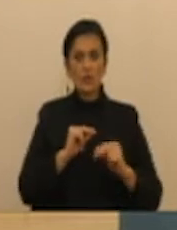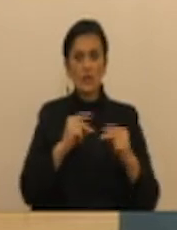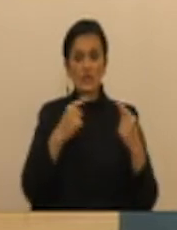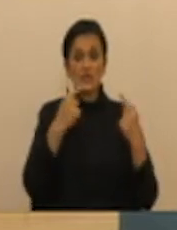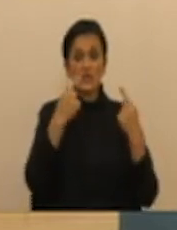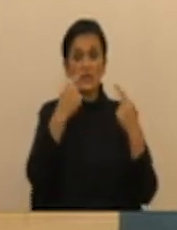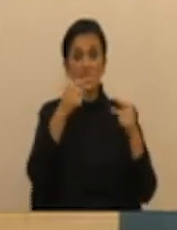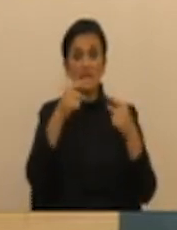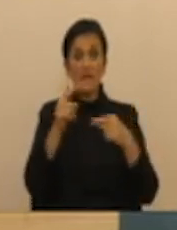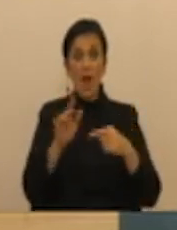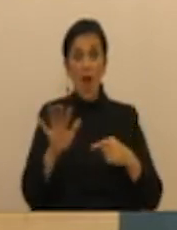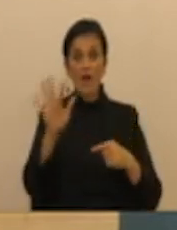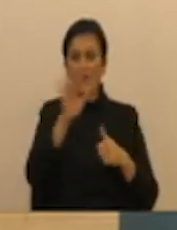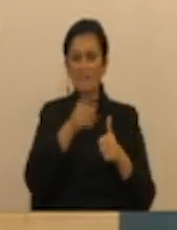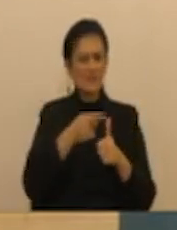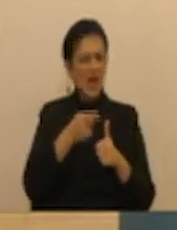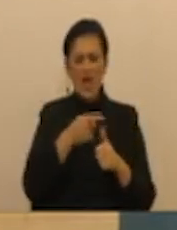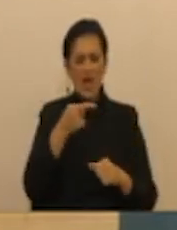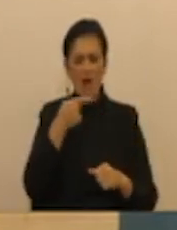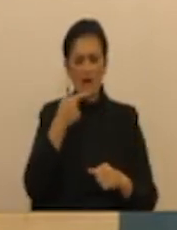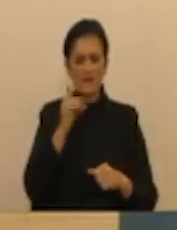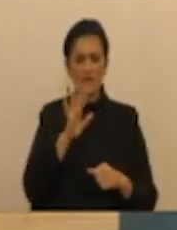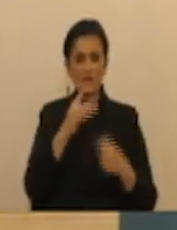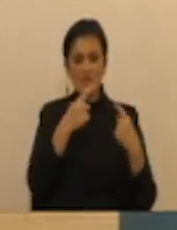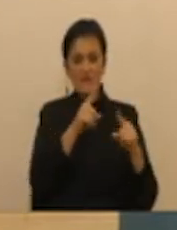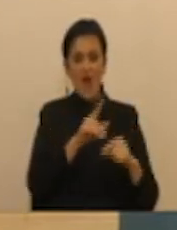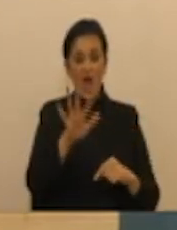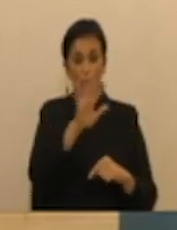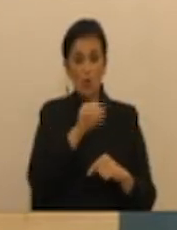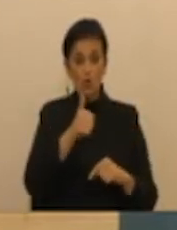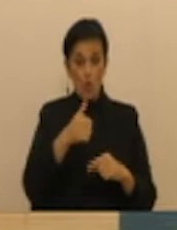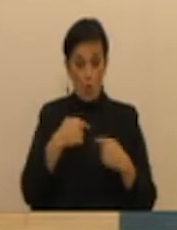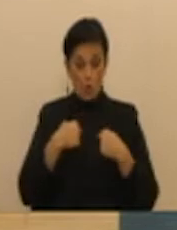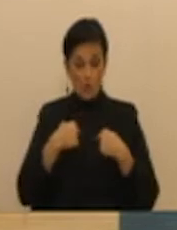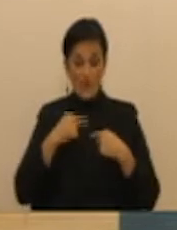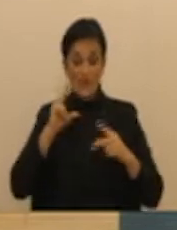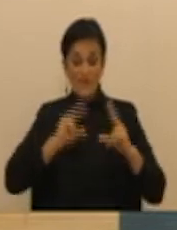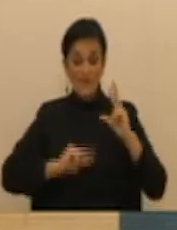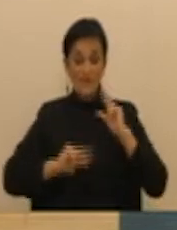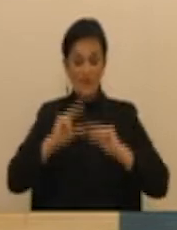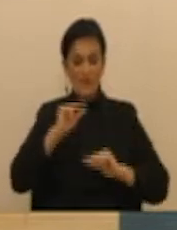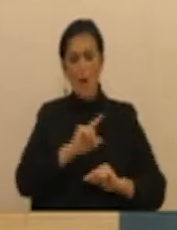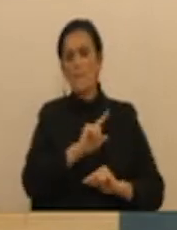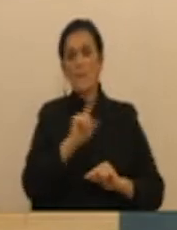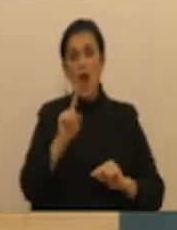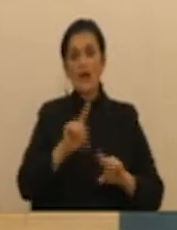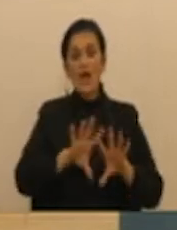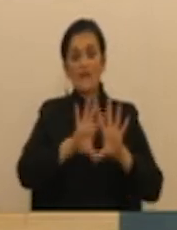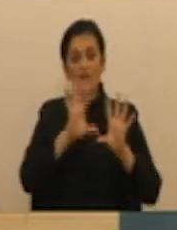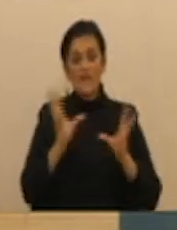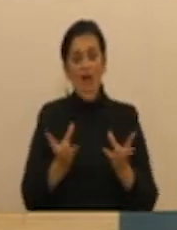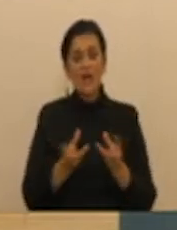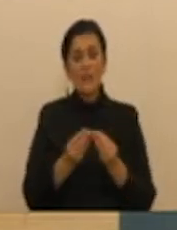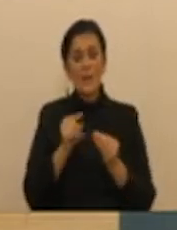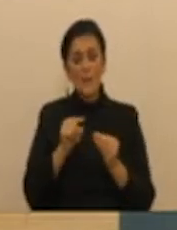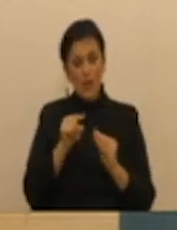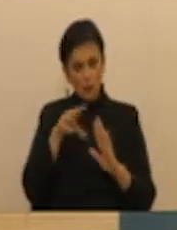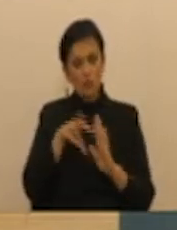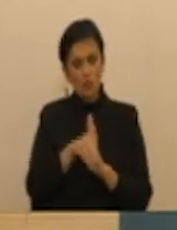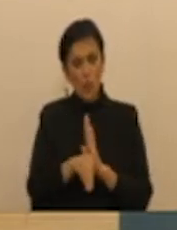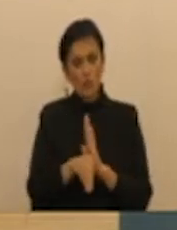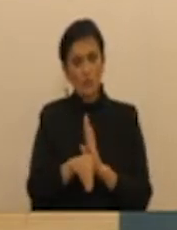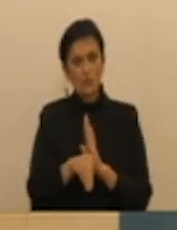ქვეყნის, სახელს არ დავახმარებ, როგორც ჩვენ ვითვალისწინებთ, მაგრამ ყველაფერს, მათ შორის